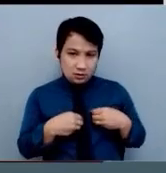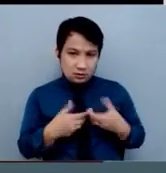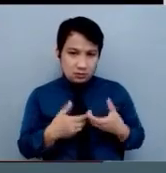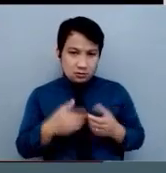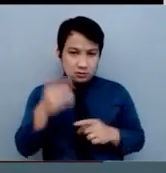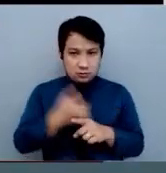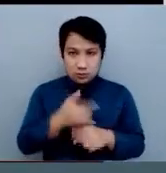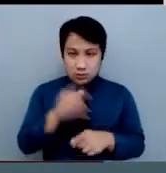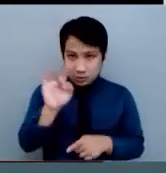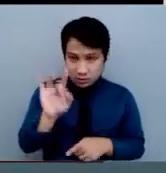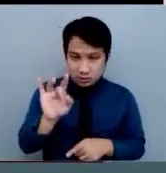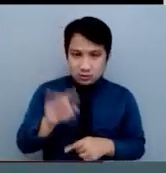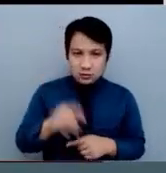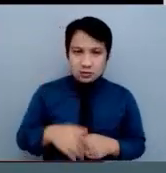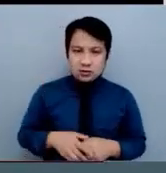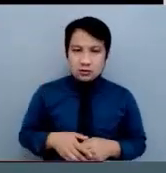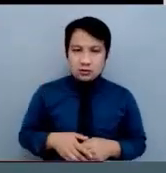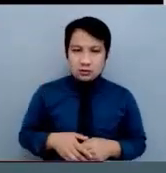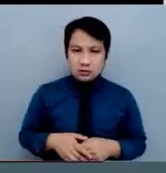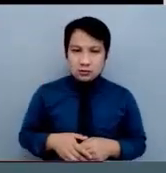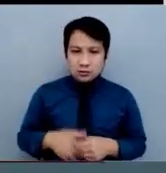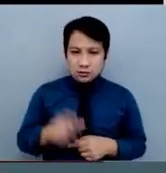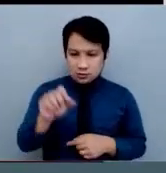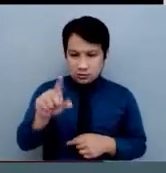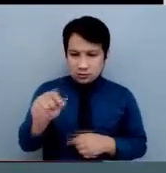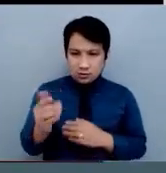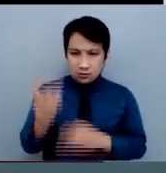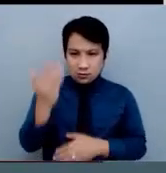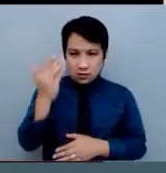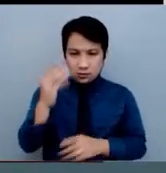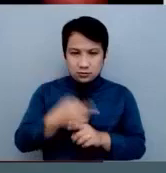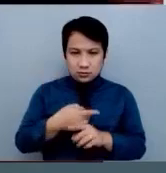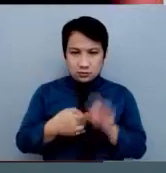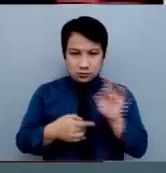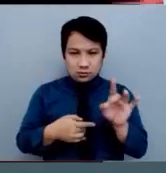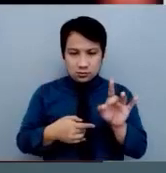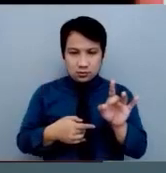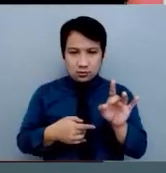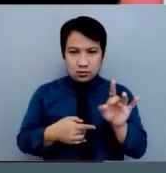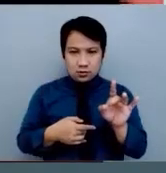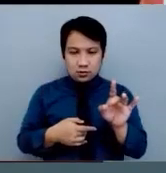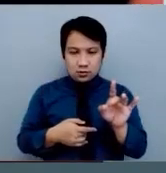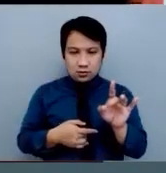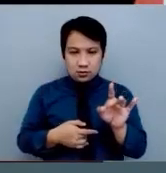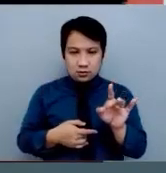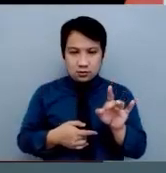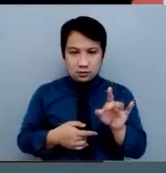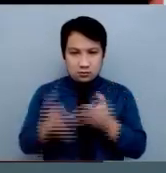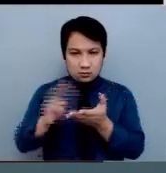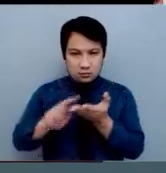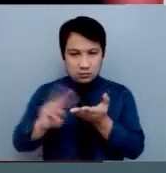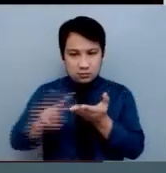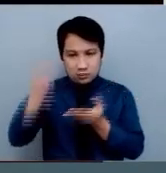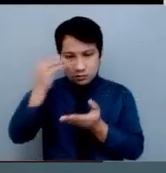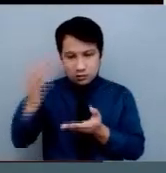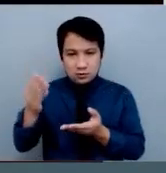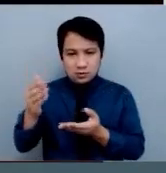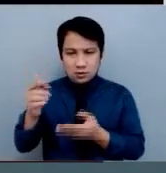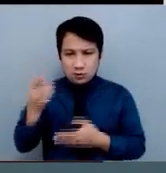January 8, ng alas 11 ng umaga, so nag-uusap, biniverify ko dun sa